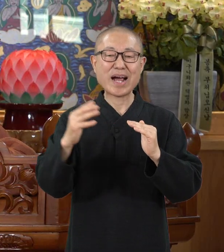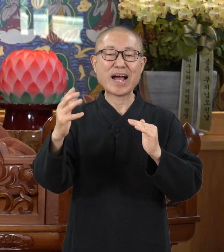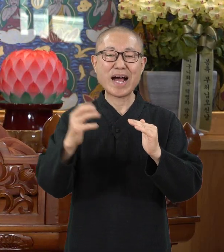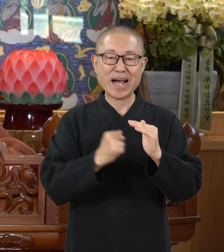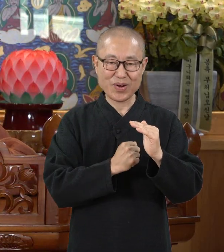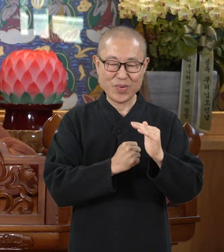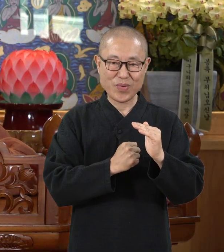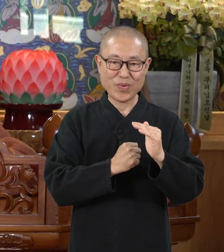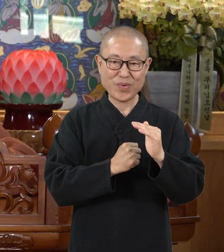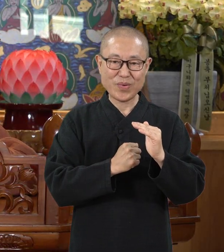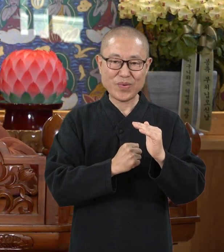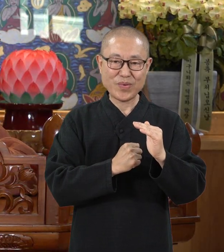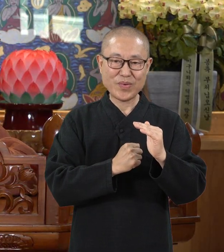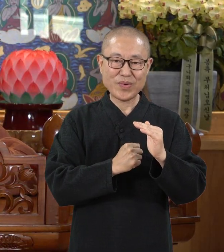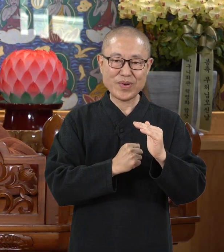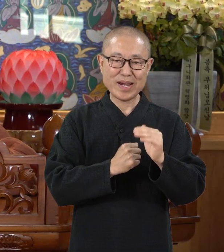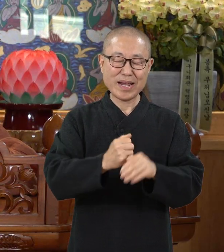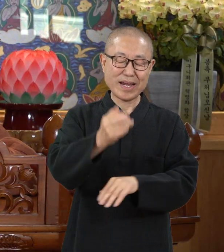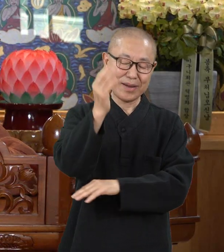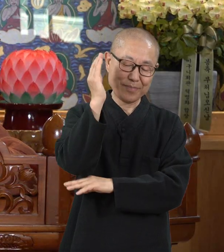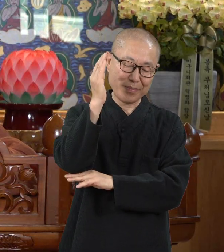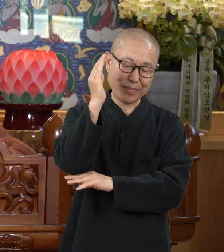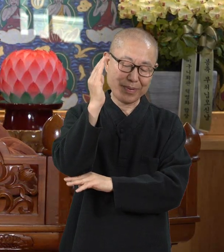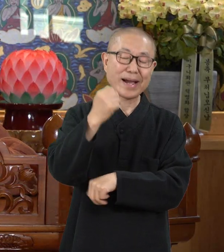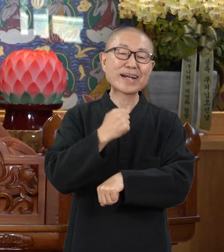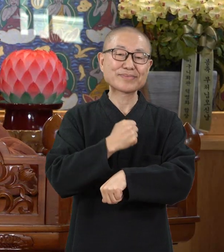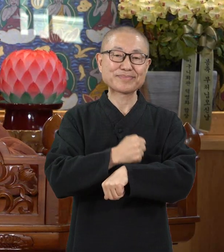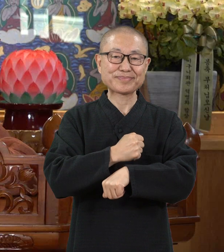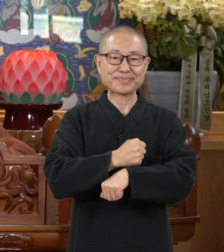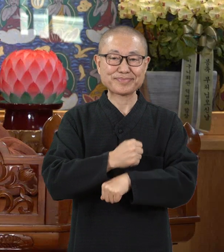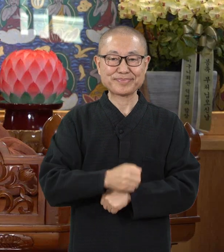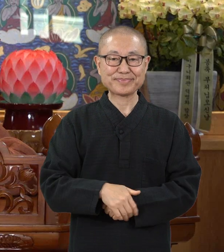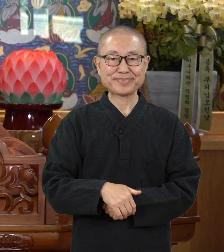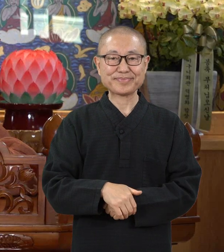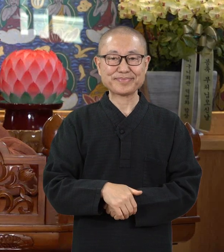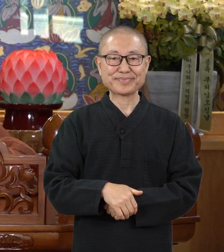가지고 이야기를 드리겠습니다.